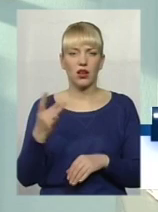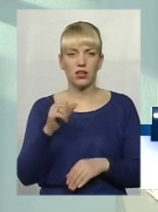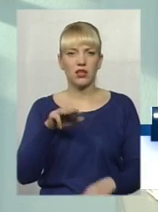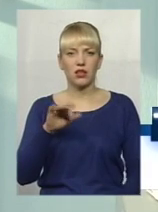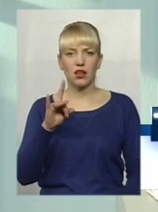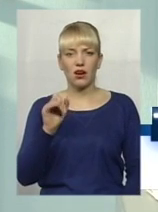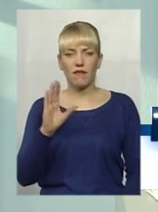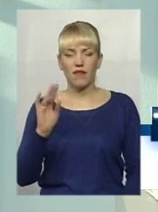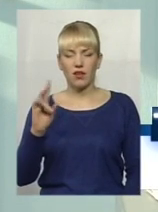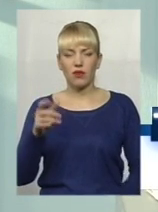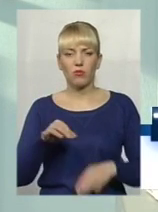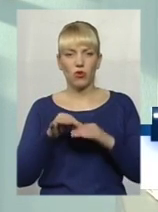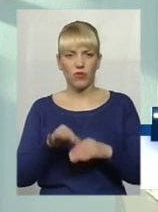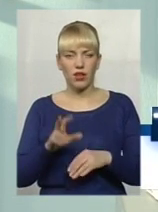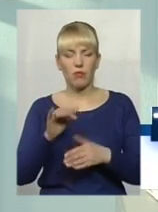далі будемо бачити,